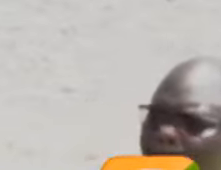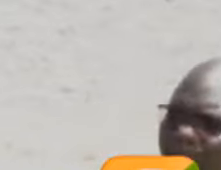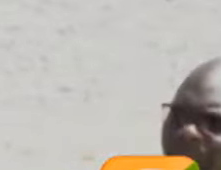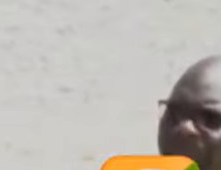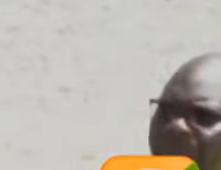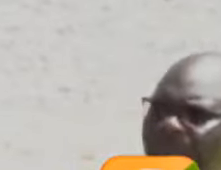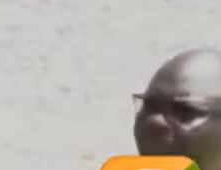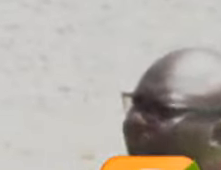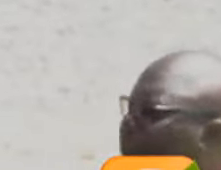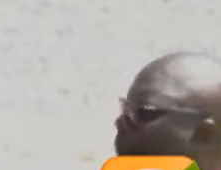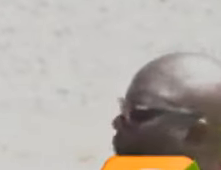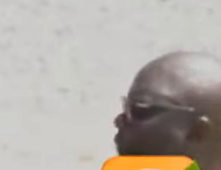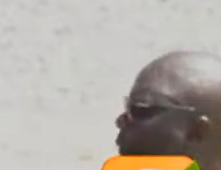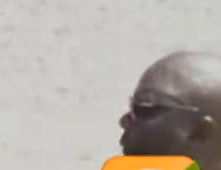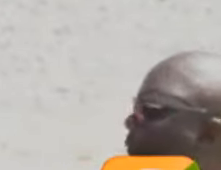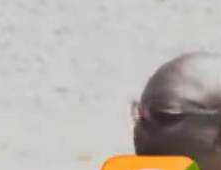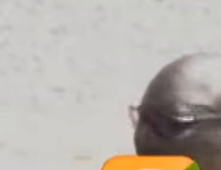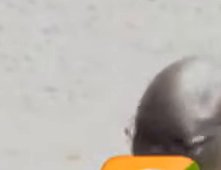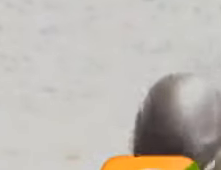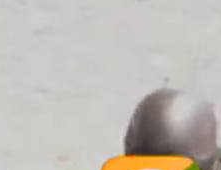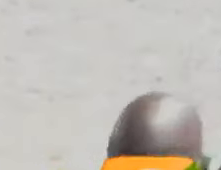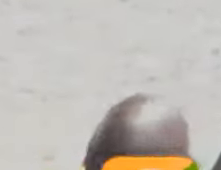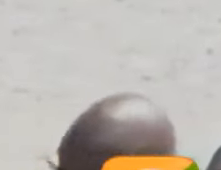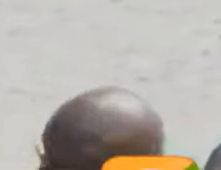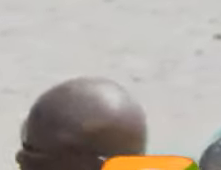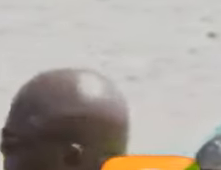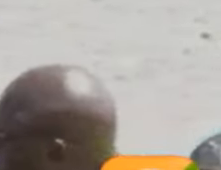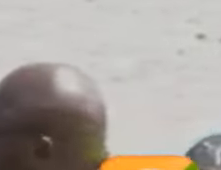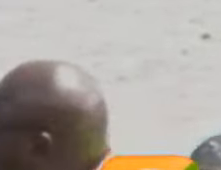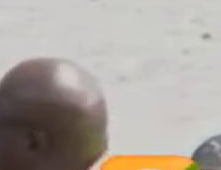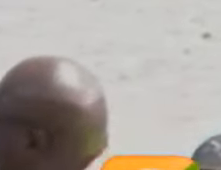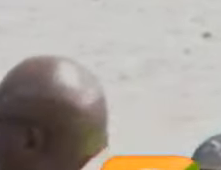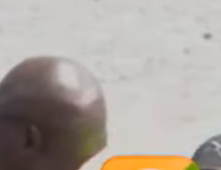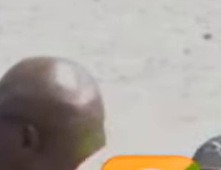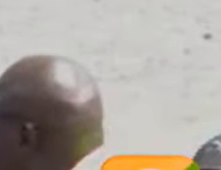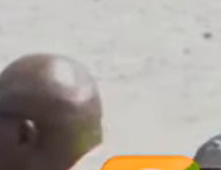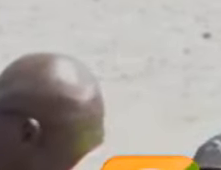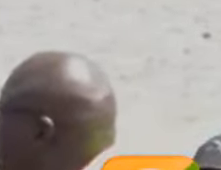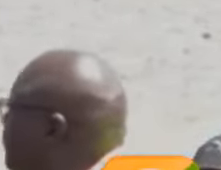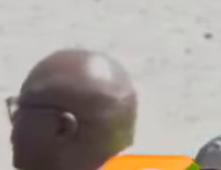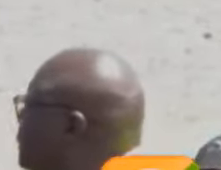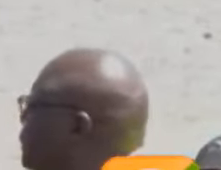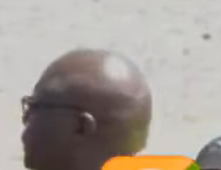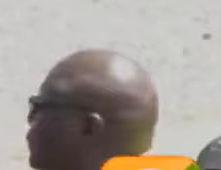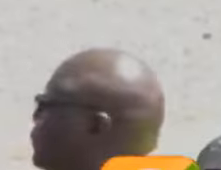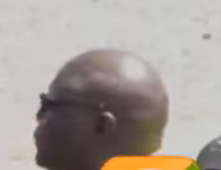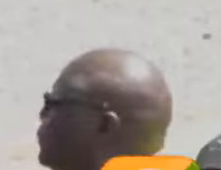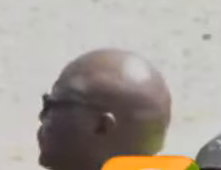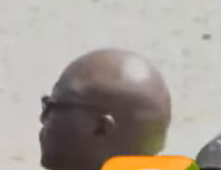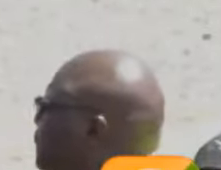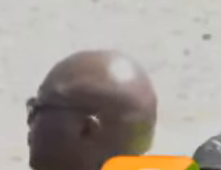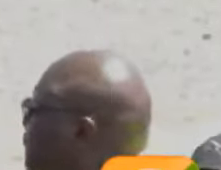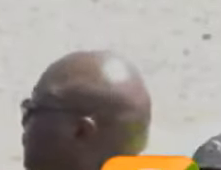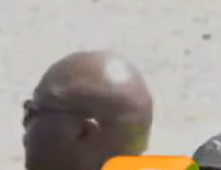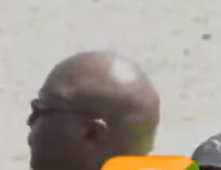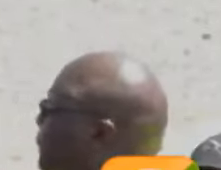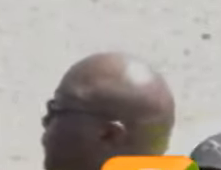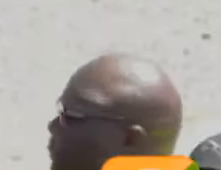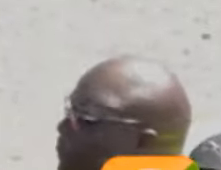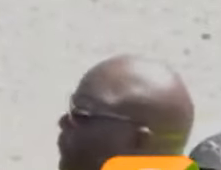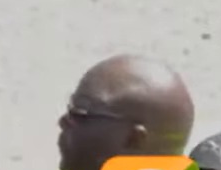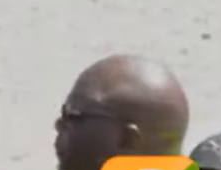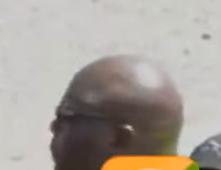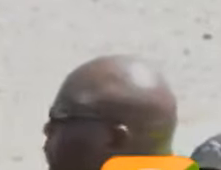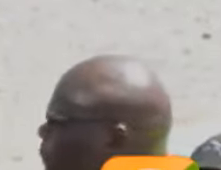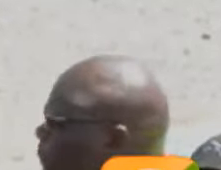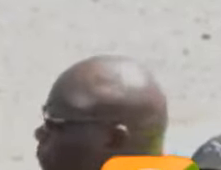watu 1,130. Mimi nataka niwaambie waendelee kazini kwa sababu hii